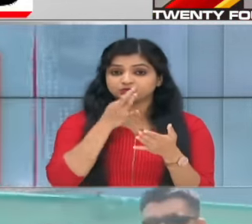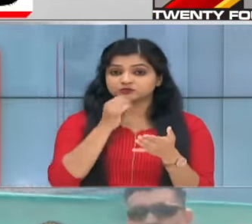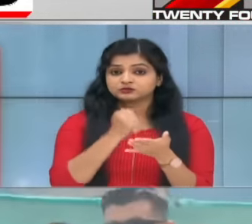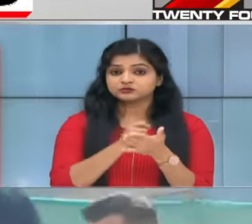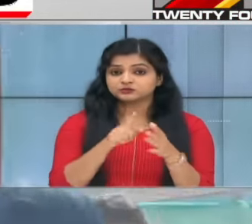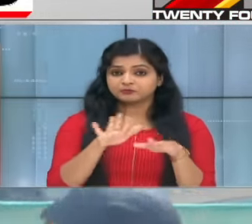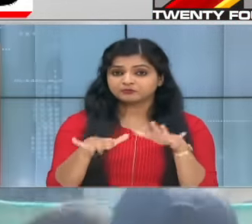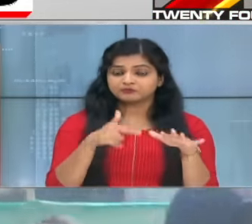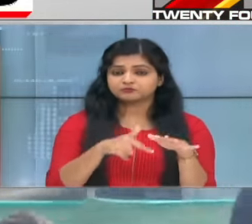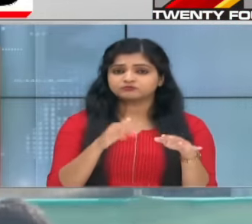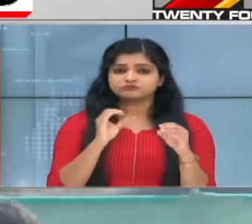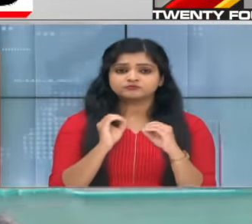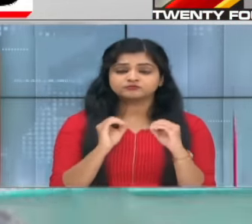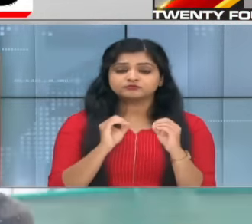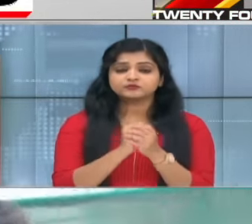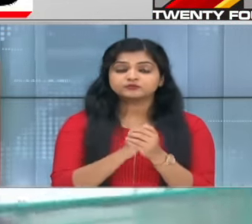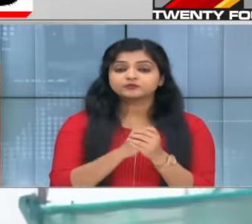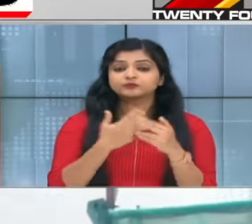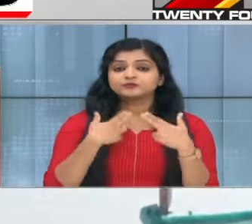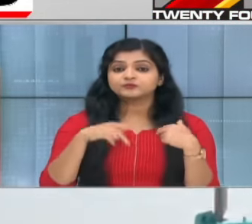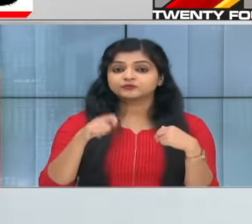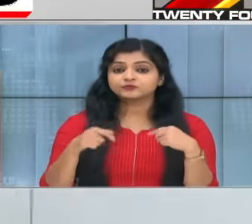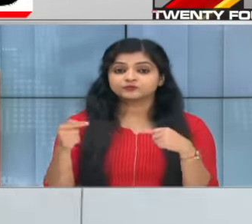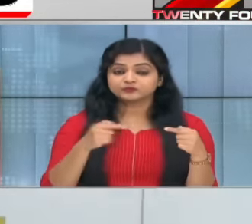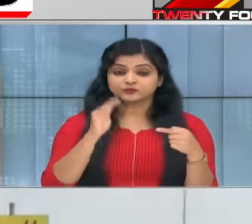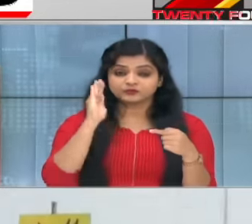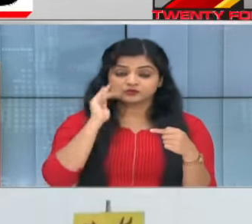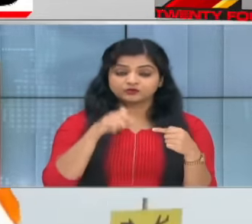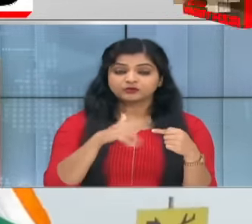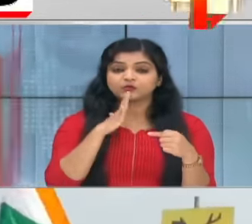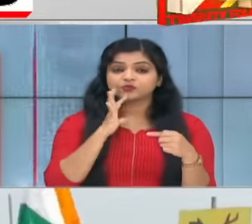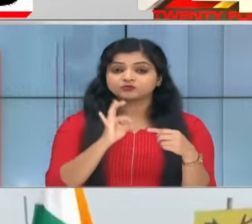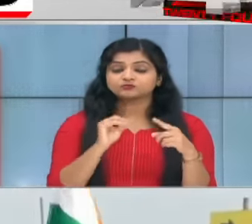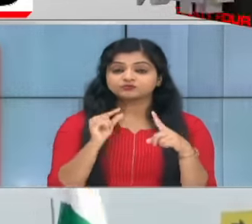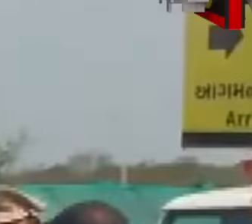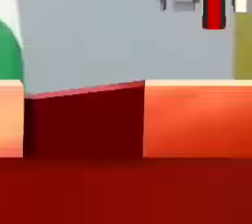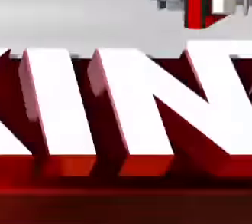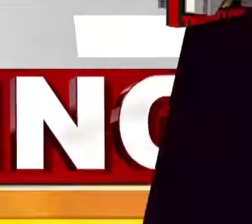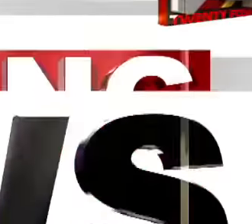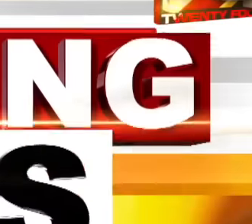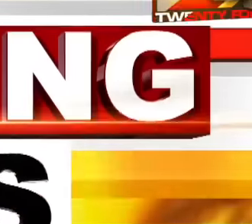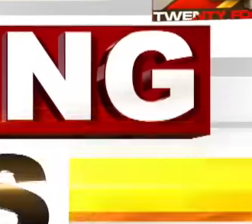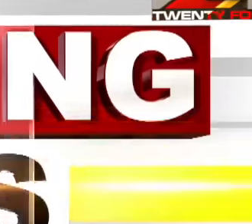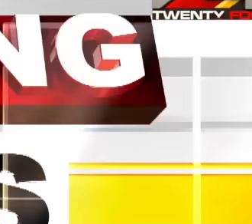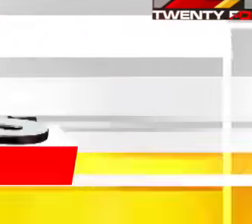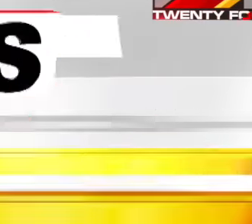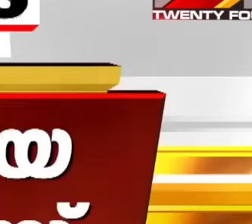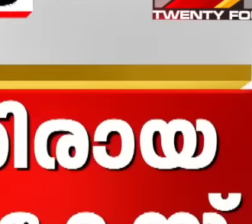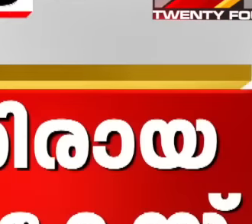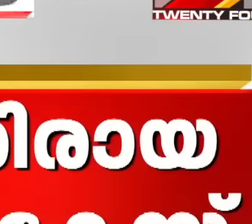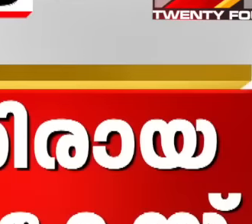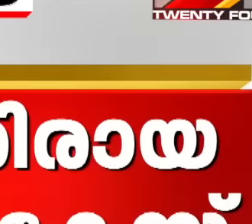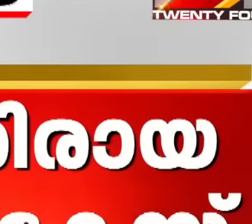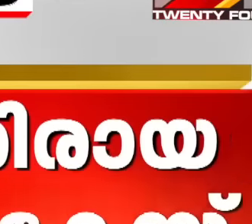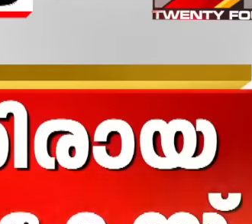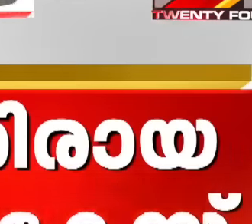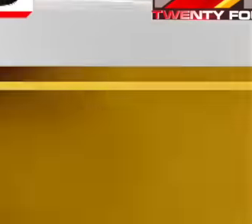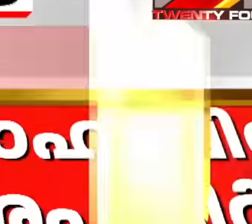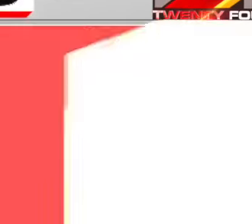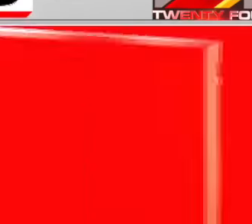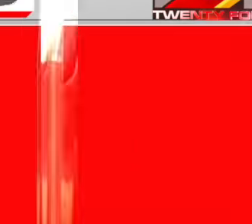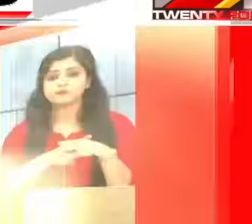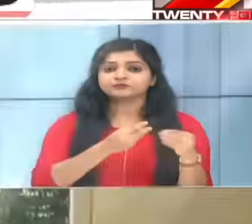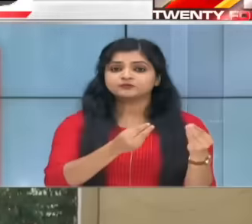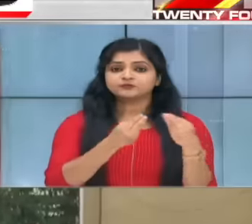ഇല്ല. വിചാരണ കോടതി വസ്തുതകളും ഇതുമായി ബന്ധപ്പെട്ടിട്ടുള്ള വീഡിയോ ദൃശ്യങ്ങളും അടക്കം പരിശോധിക്കാതെയാണ് ശിക്ഷ വിധിച്ചത്.